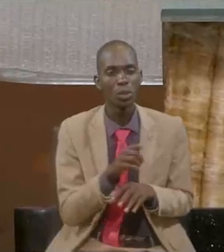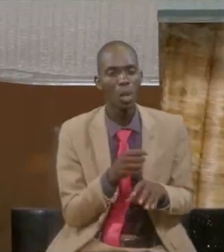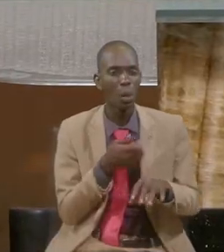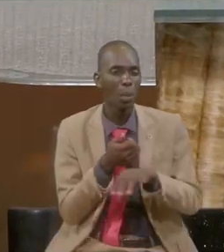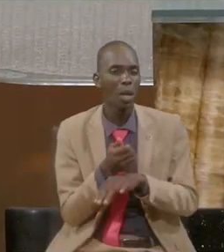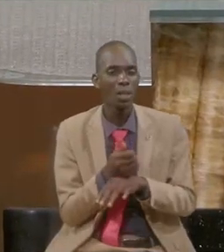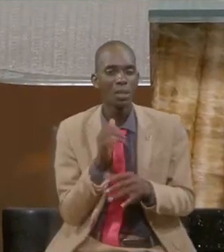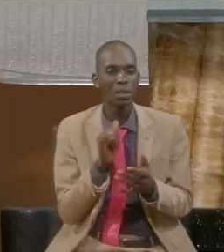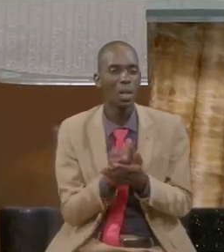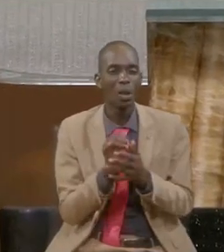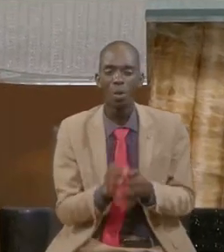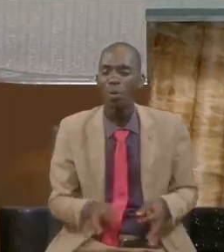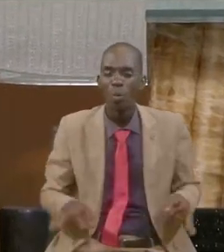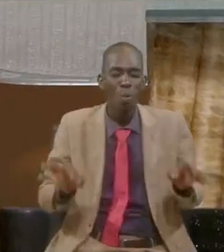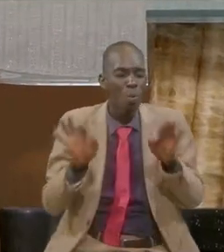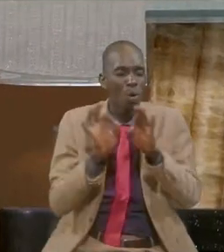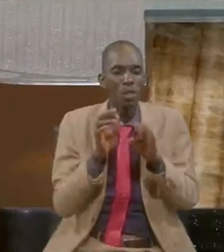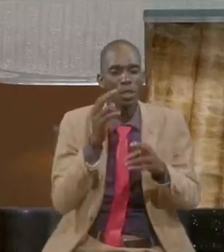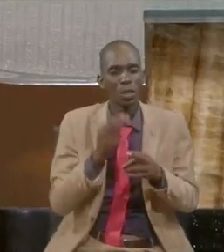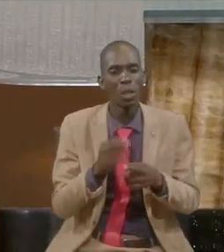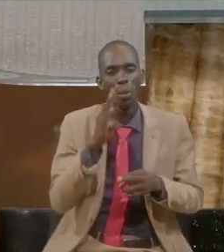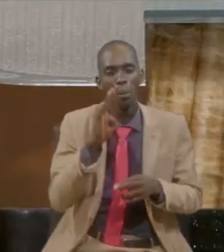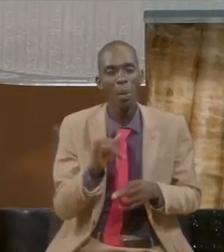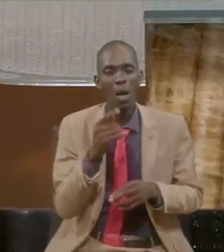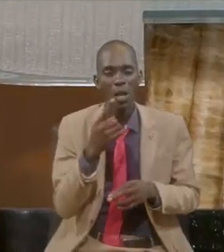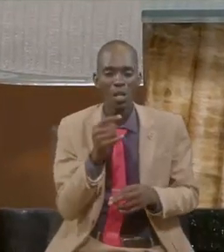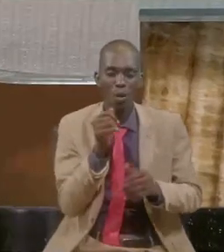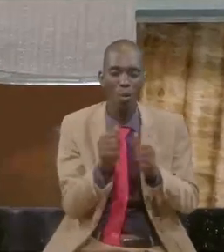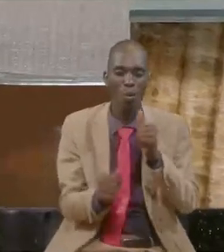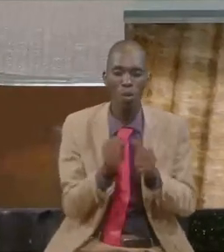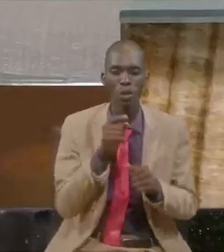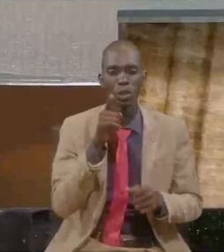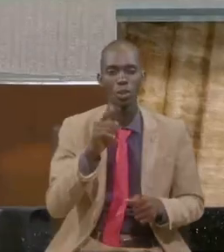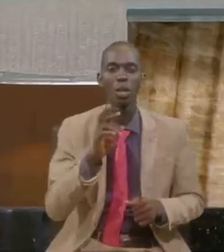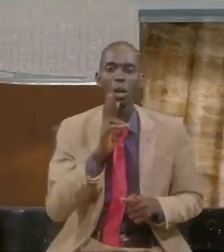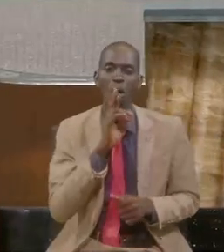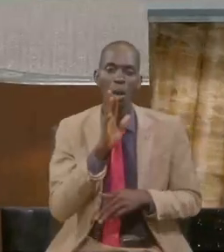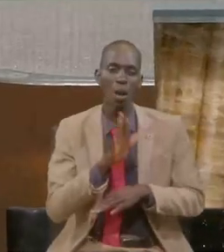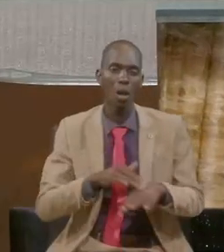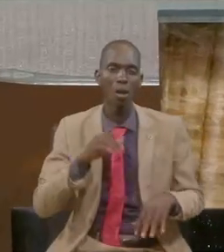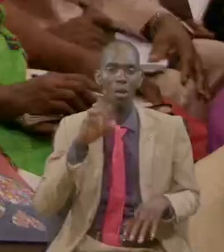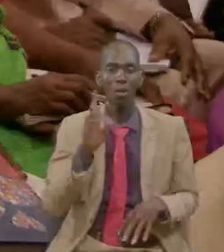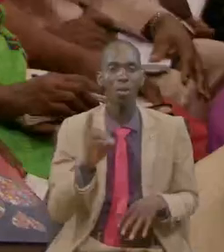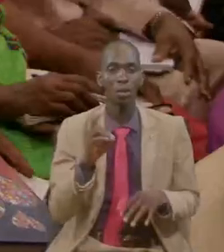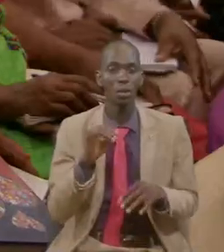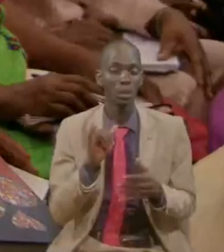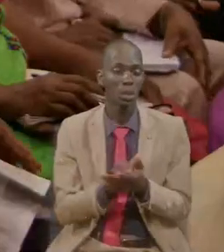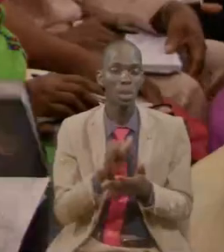Alors, c'est dit que ne sont-ce pas eux qui outragent le beau nom que vous